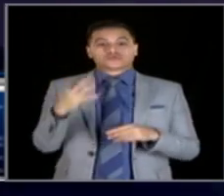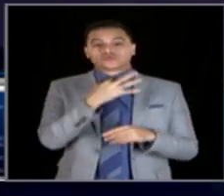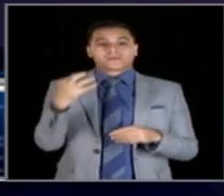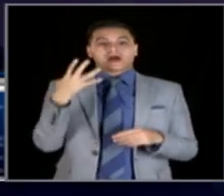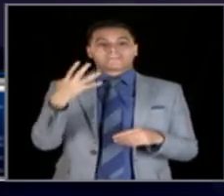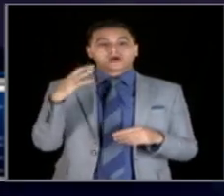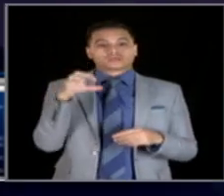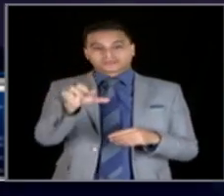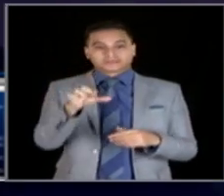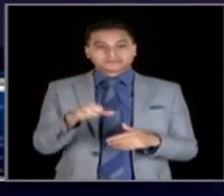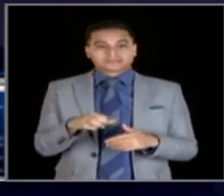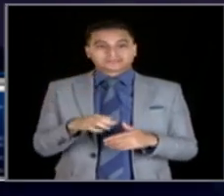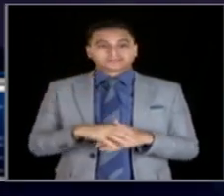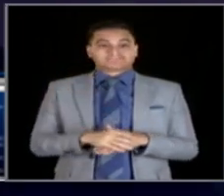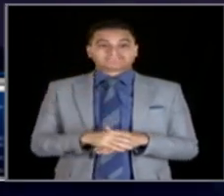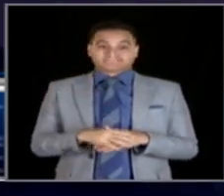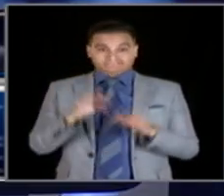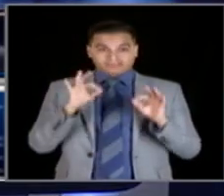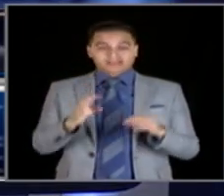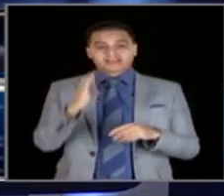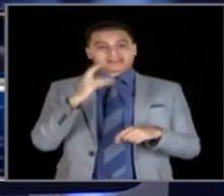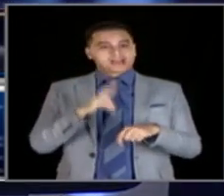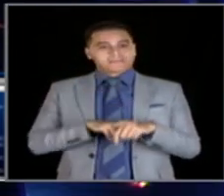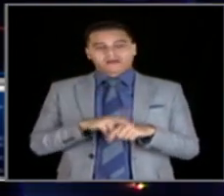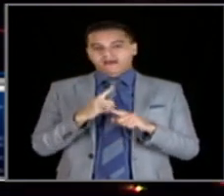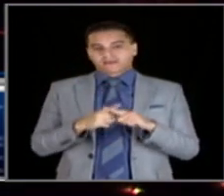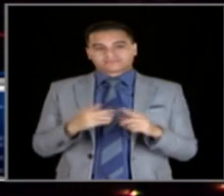394. عبد العزيز برضو إجابة خاطئة.